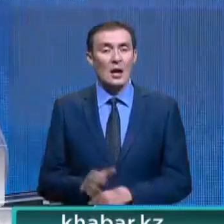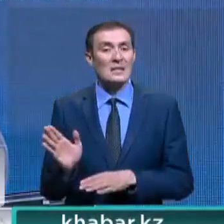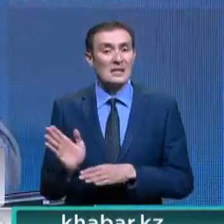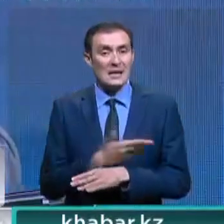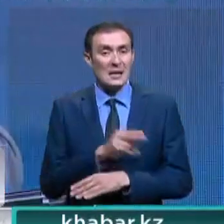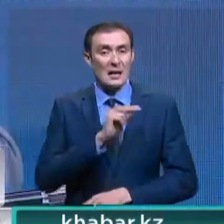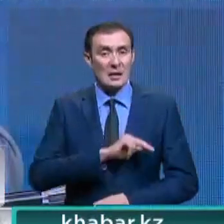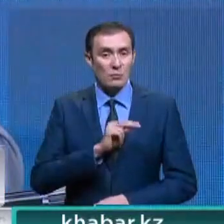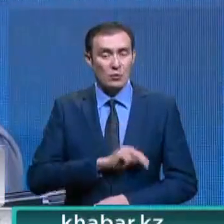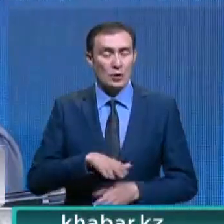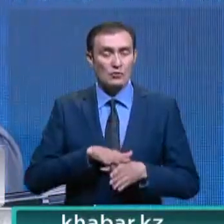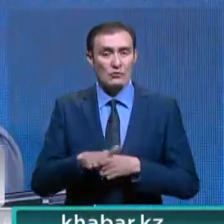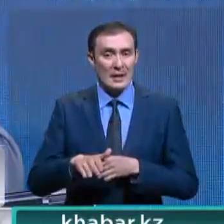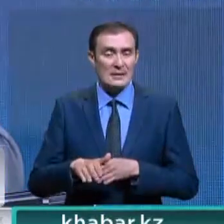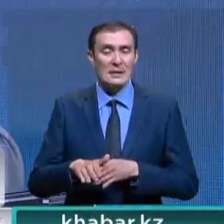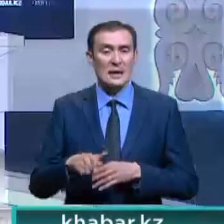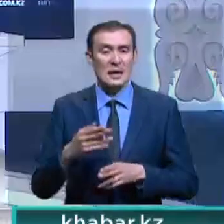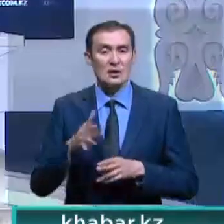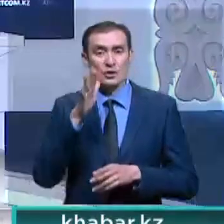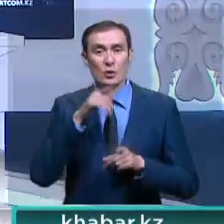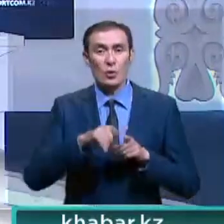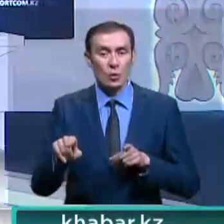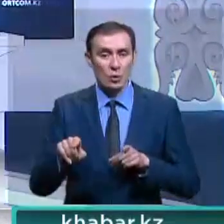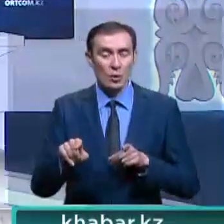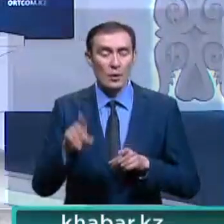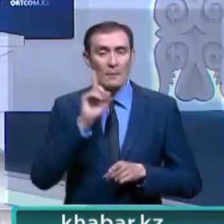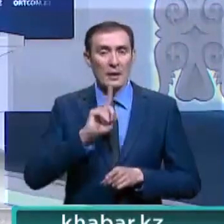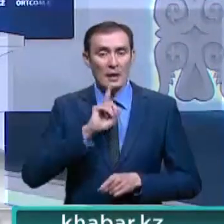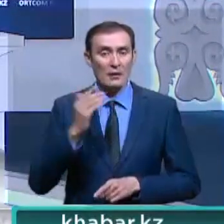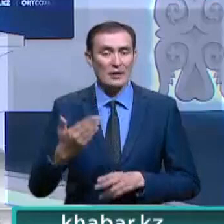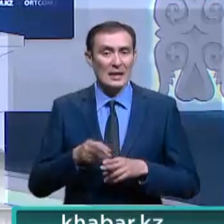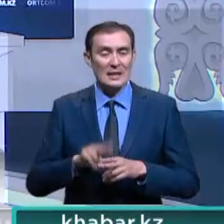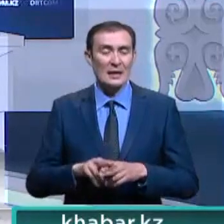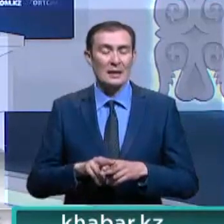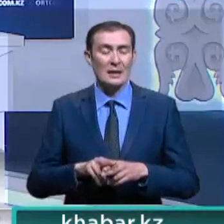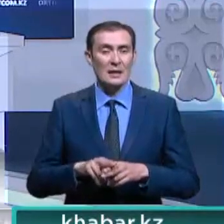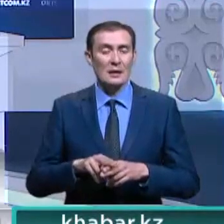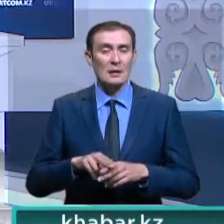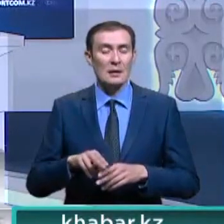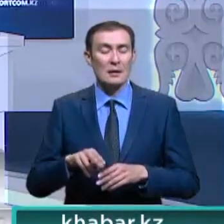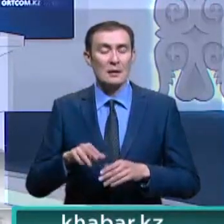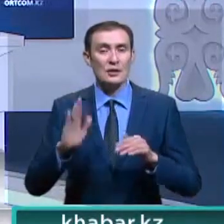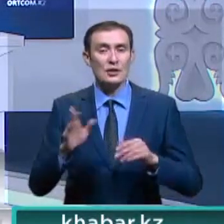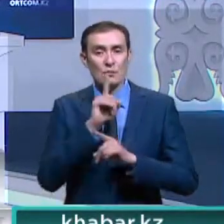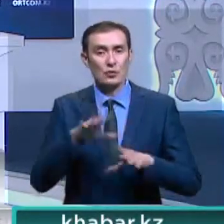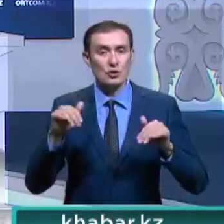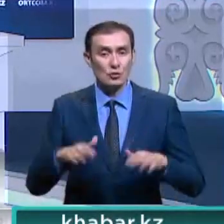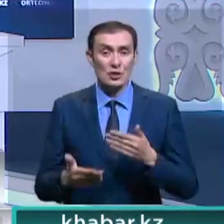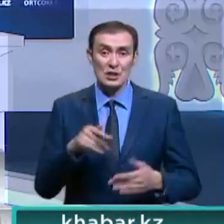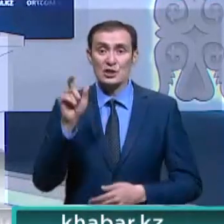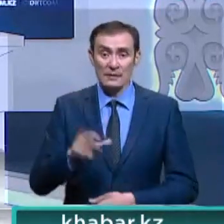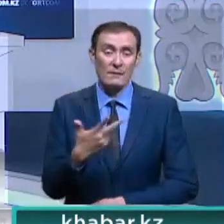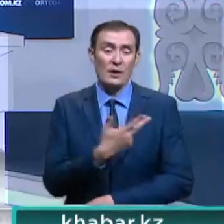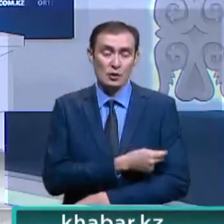осуществляется на тот срок до момента когда вот это препятствие не будет устранена если человек конечно же